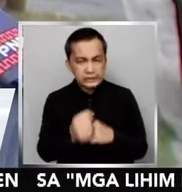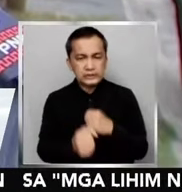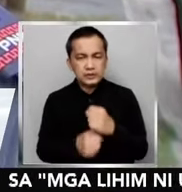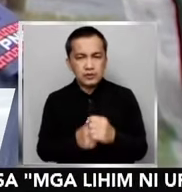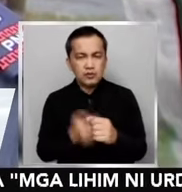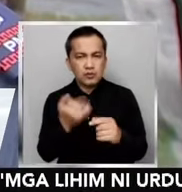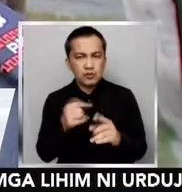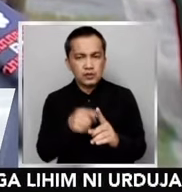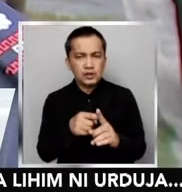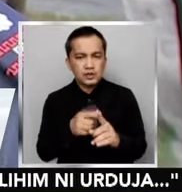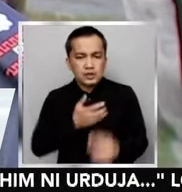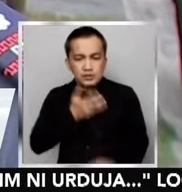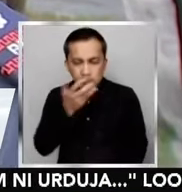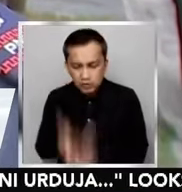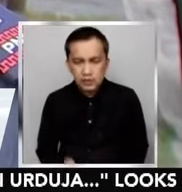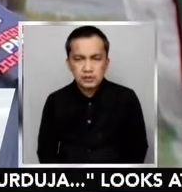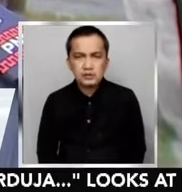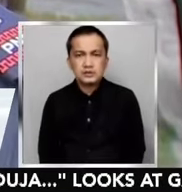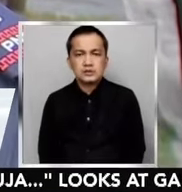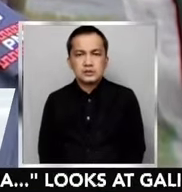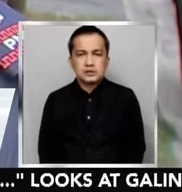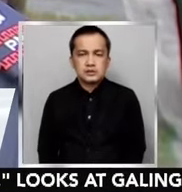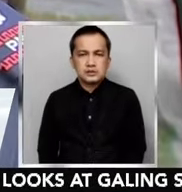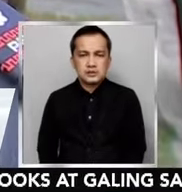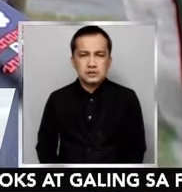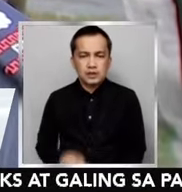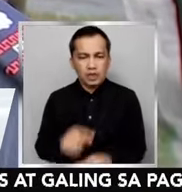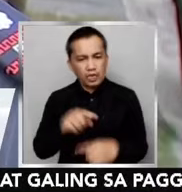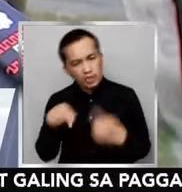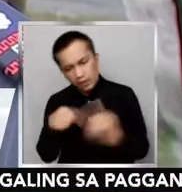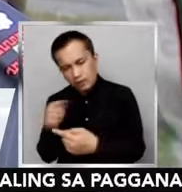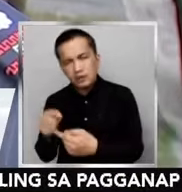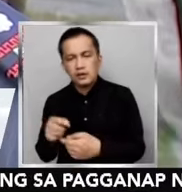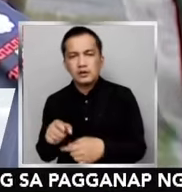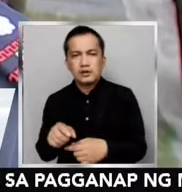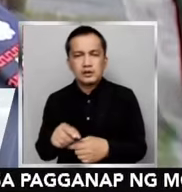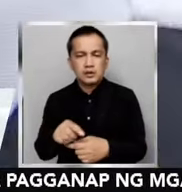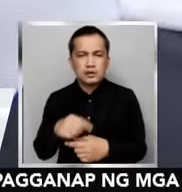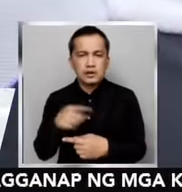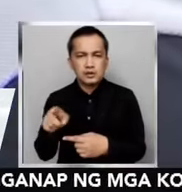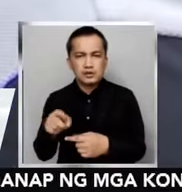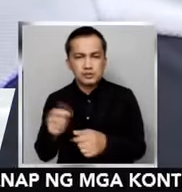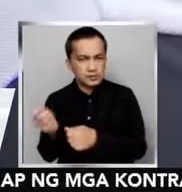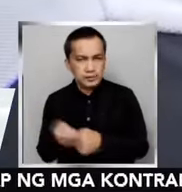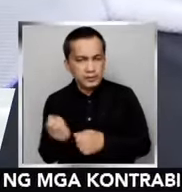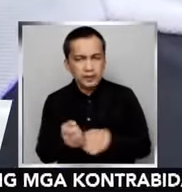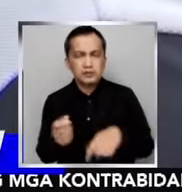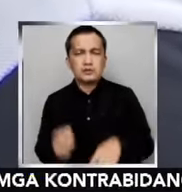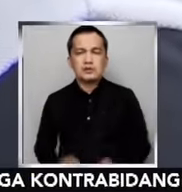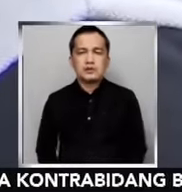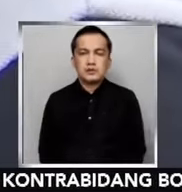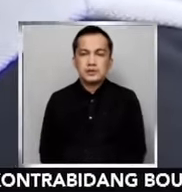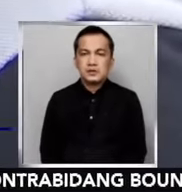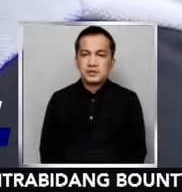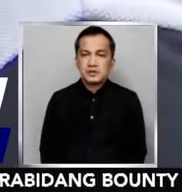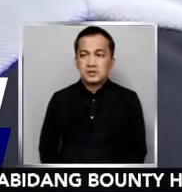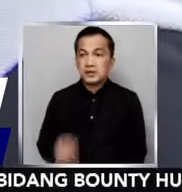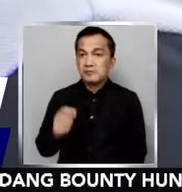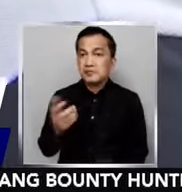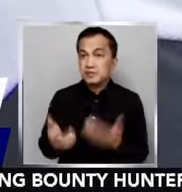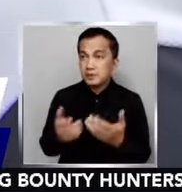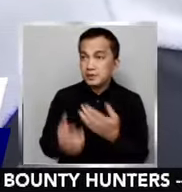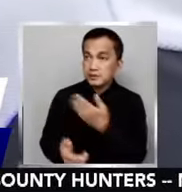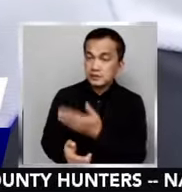sumuka sumuka siya tapos napaut pa siya nung ano during the initiation baka Napagtripan o siya po